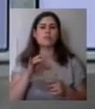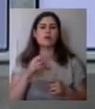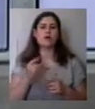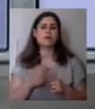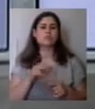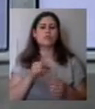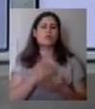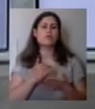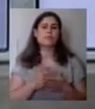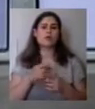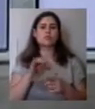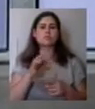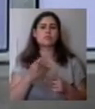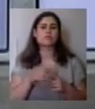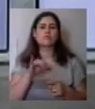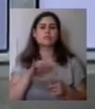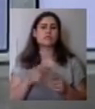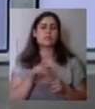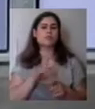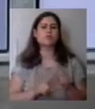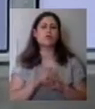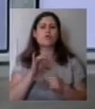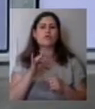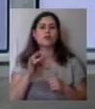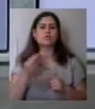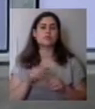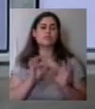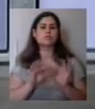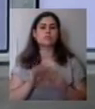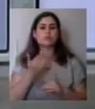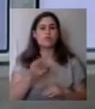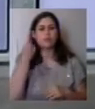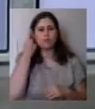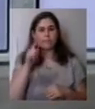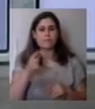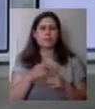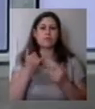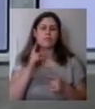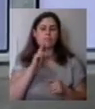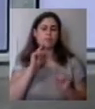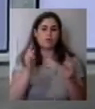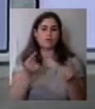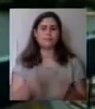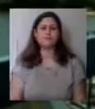та концепцію фестивалю під час прес-конференції розповіли його організатори. Зараз про це коротко.